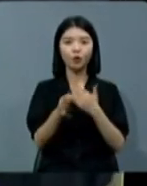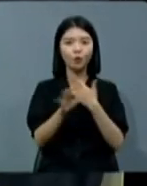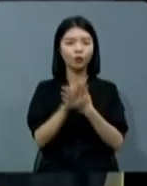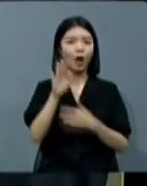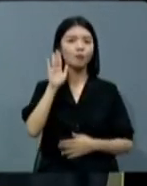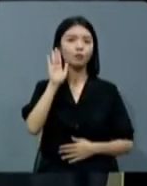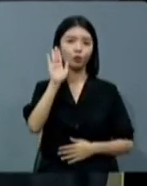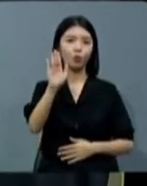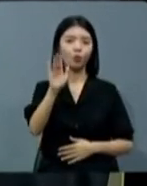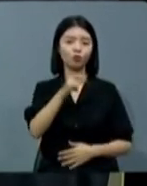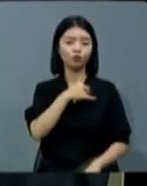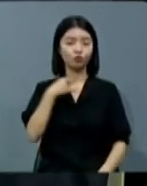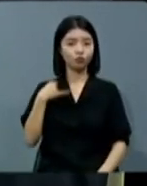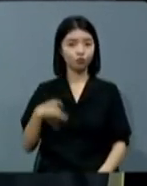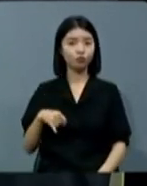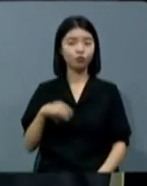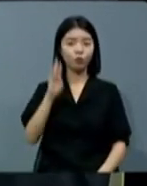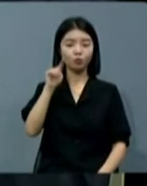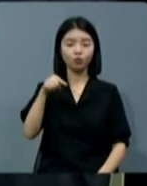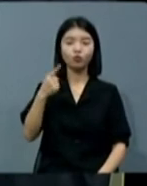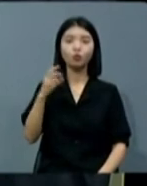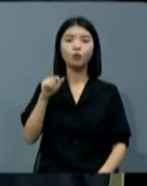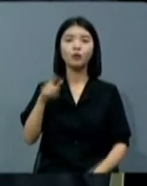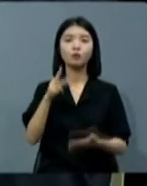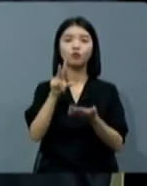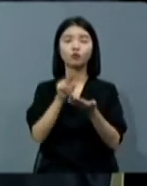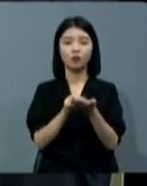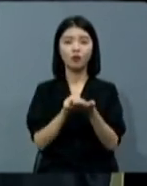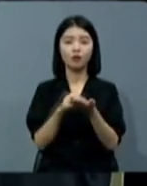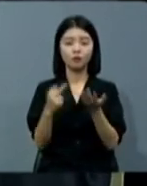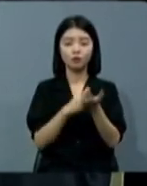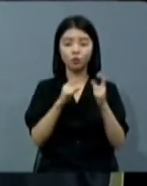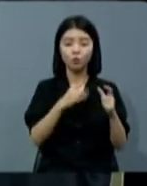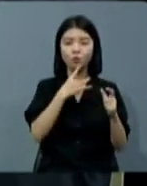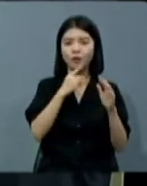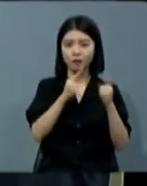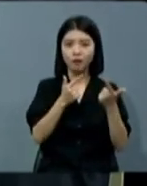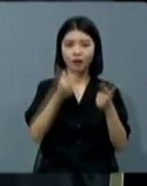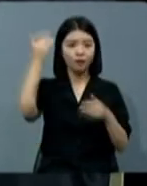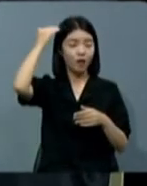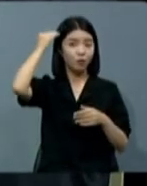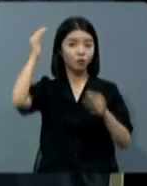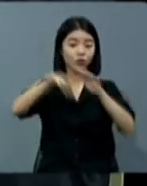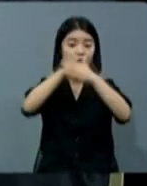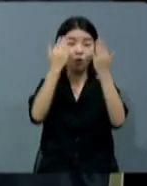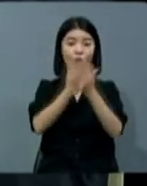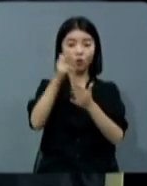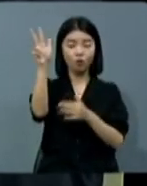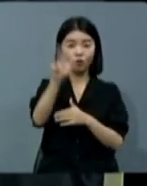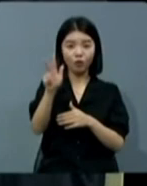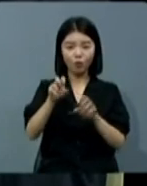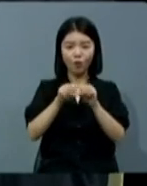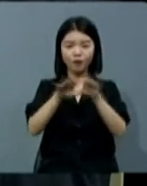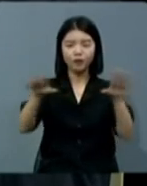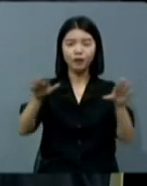앞으로 중국과 이 부동산 문제를 제주도뿐만 아니라 대한민국 전역의 문제로 지금 확산이